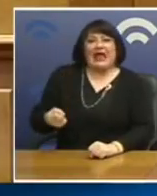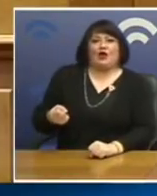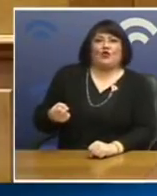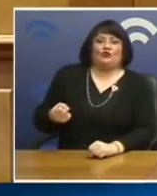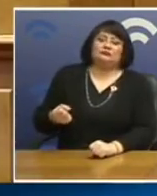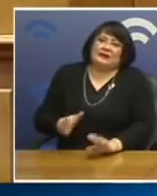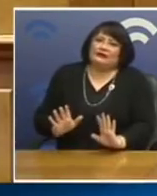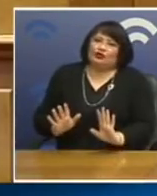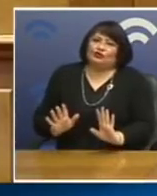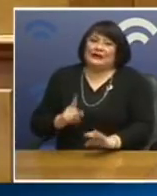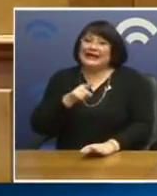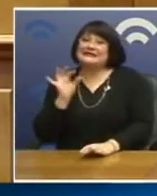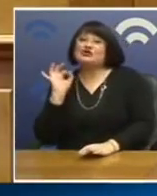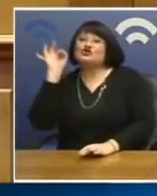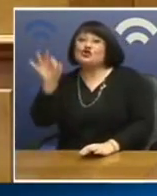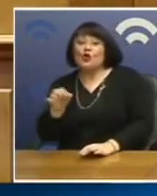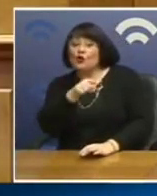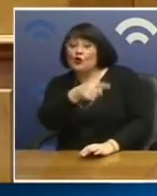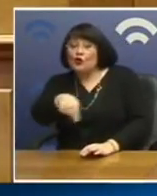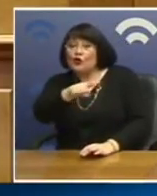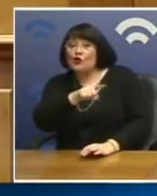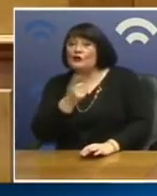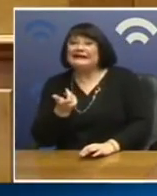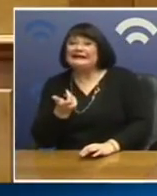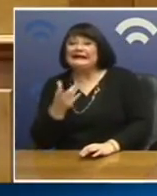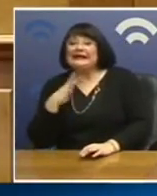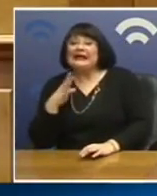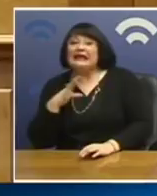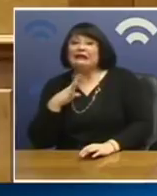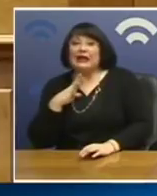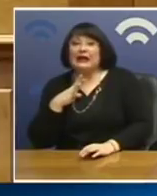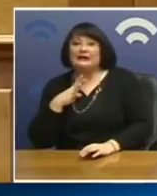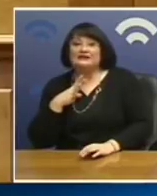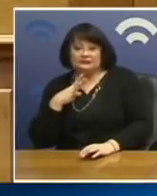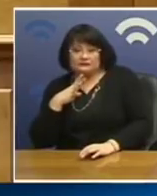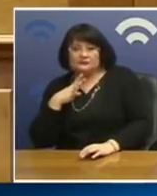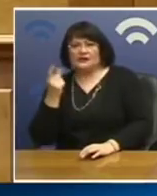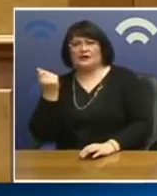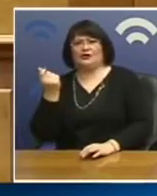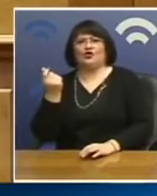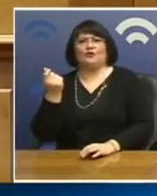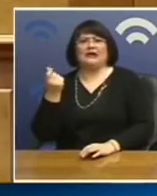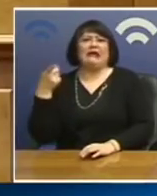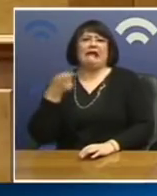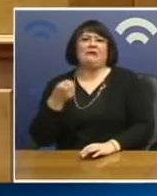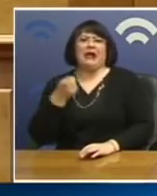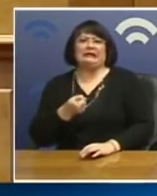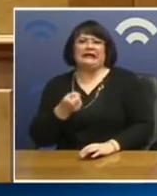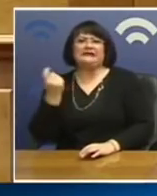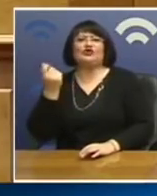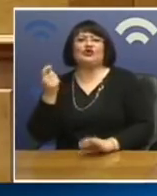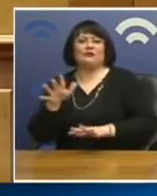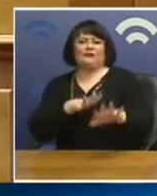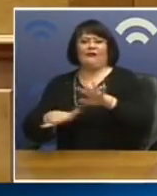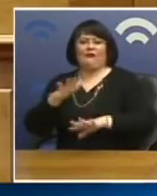να ξεπαγώσετε τους λογαριασμούς οικονομικών εγκληματιών και να κάνετε δώρο, το δώρο